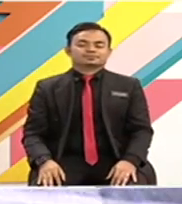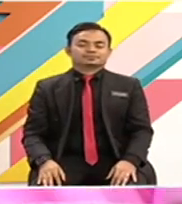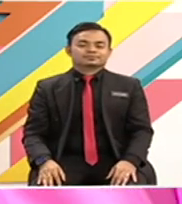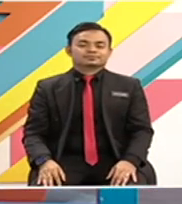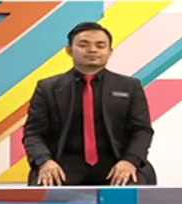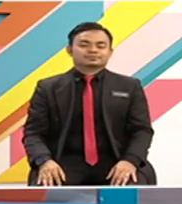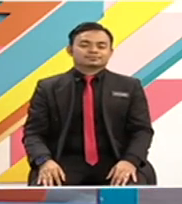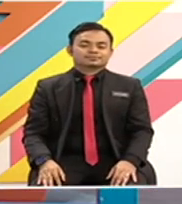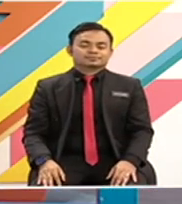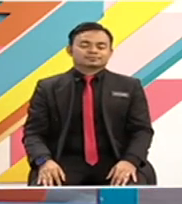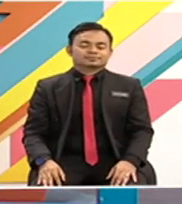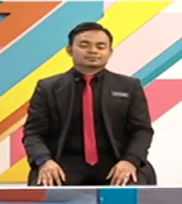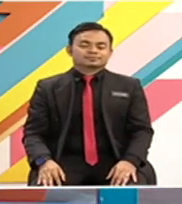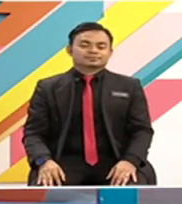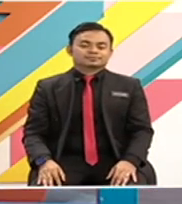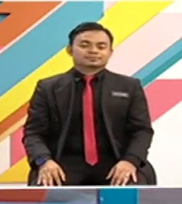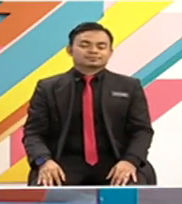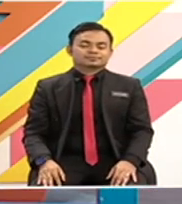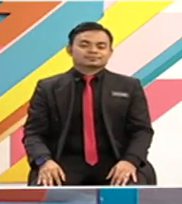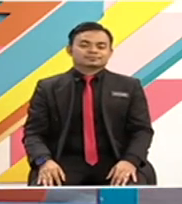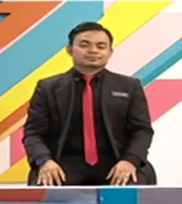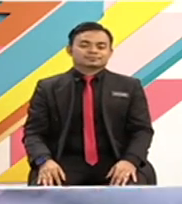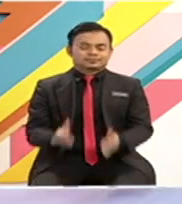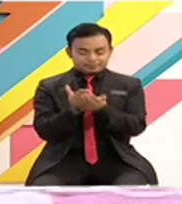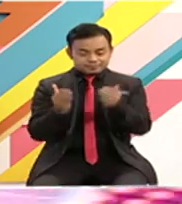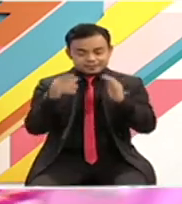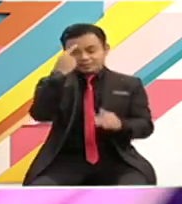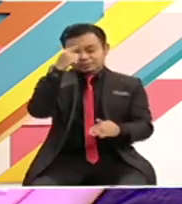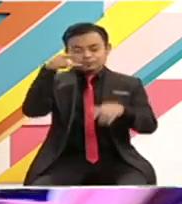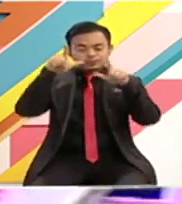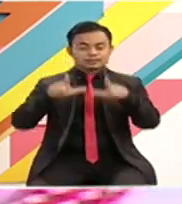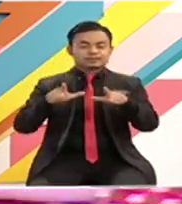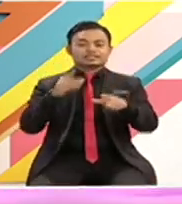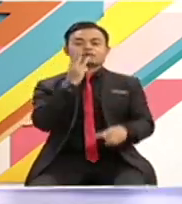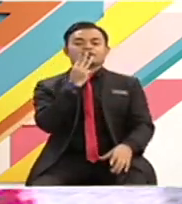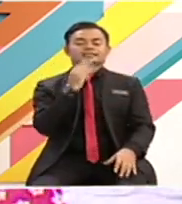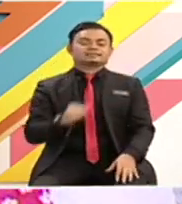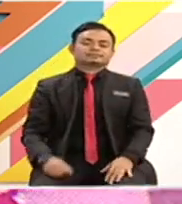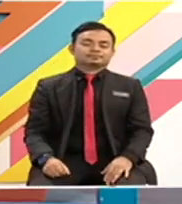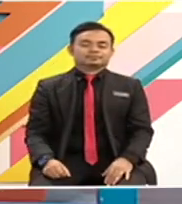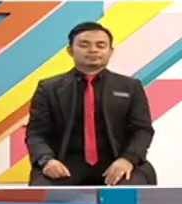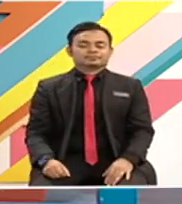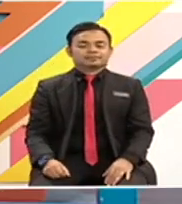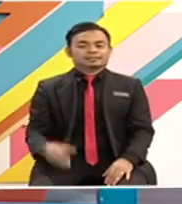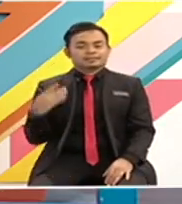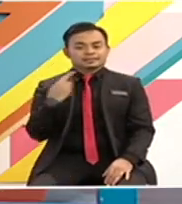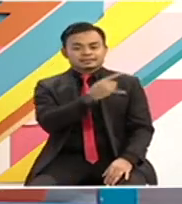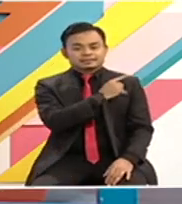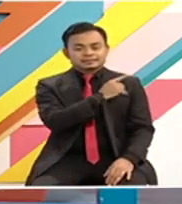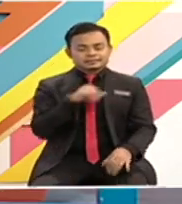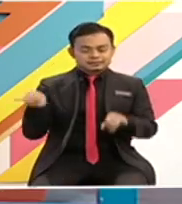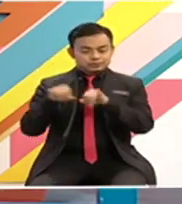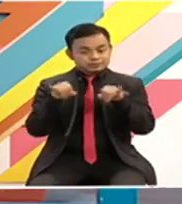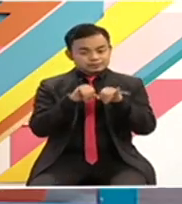oil tuh Oke Ceko dan bekas untuk kita Letakkan warna Oke Berkas untuk kita Letakkan warna kita juga pelukan